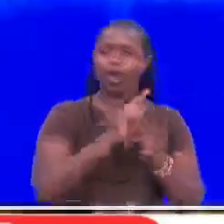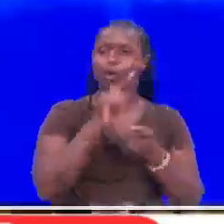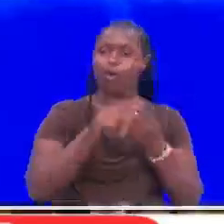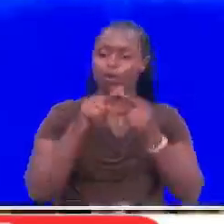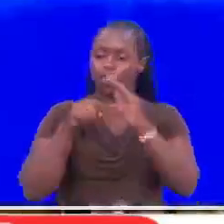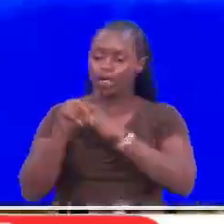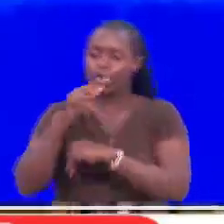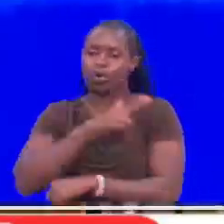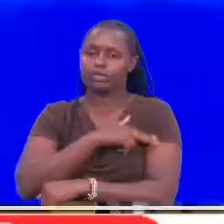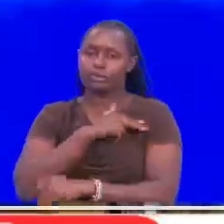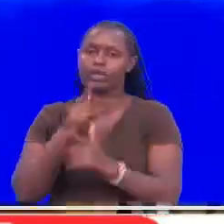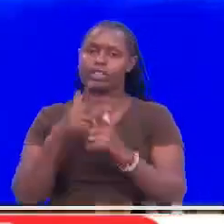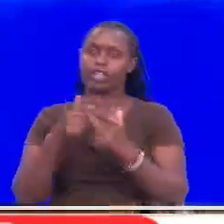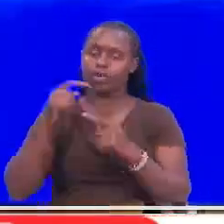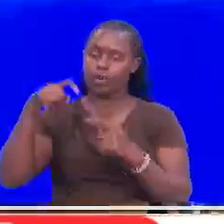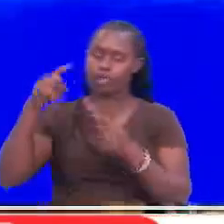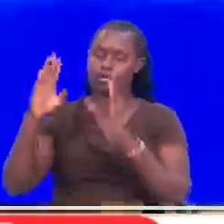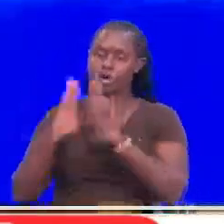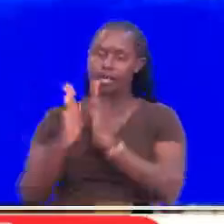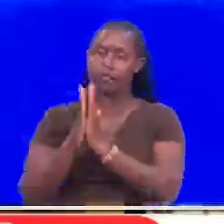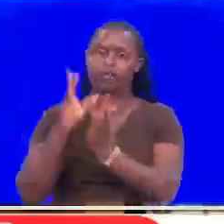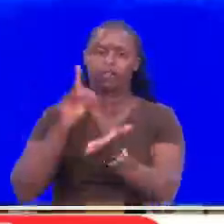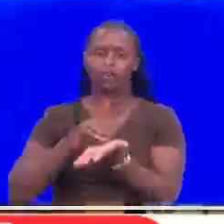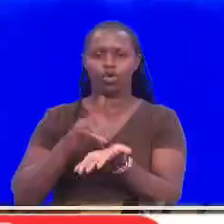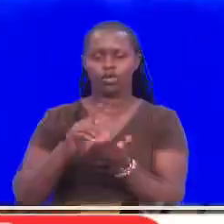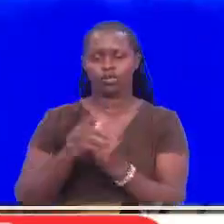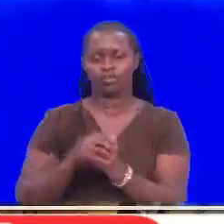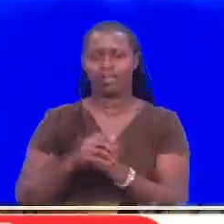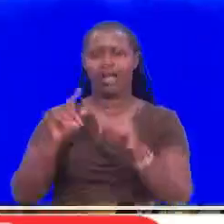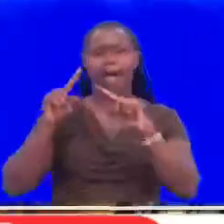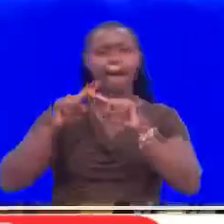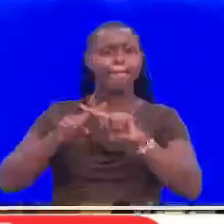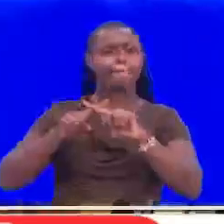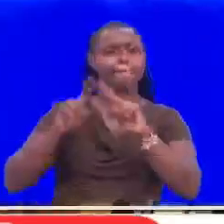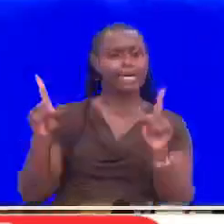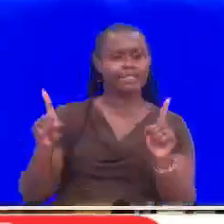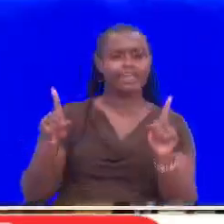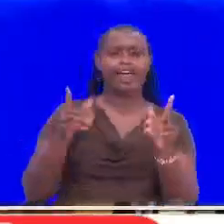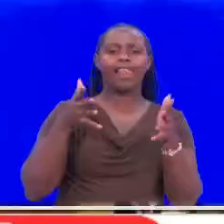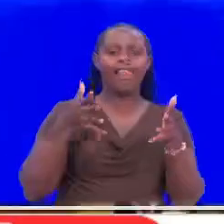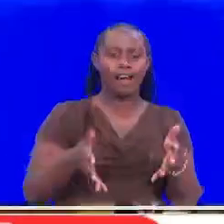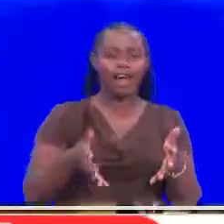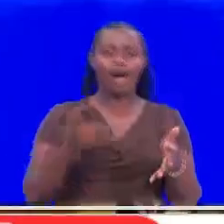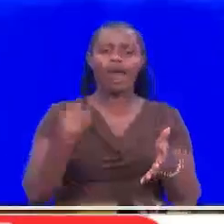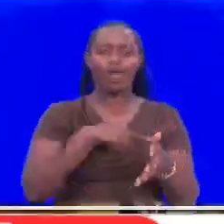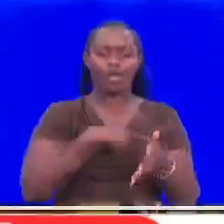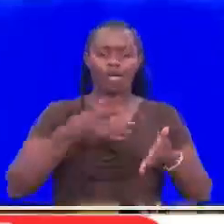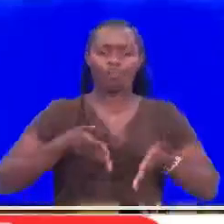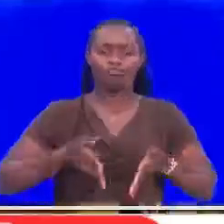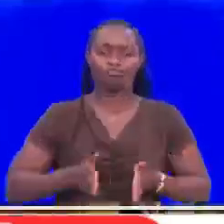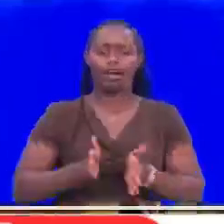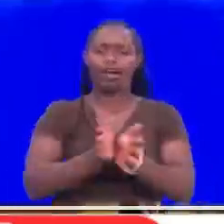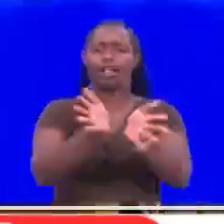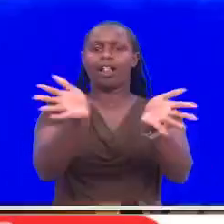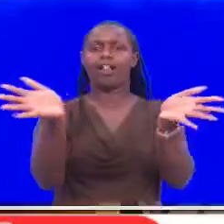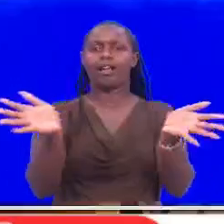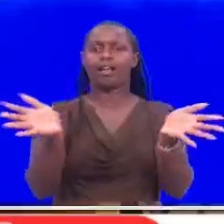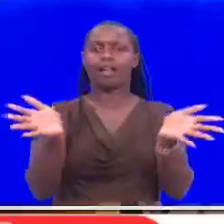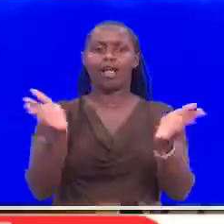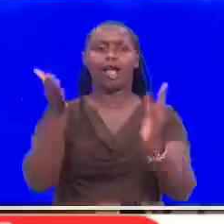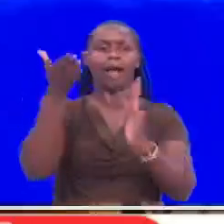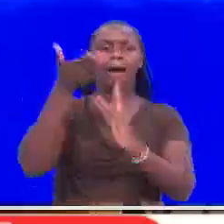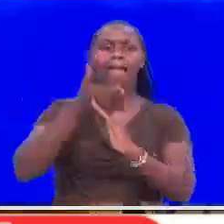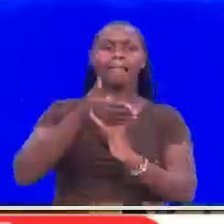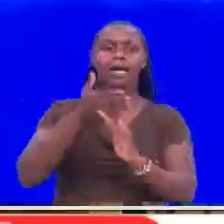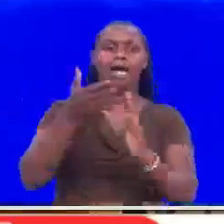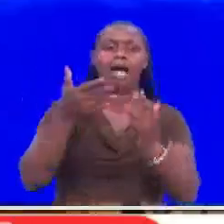dakitari, wodini. Lakini kuzaa mbele ya hadhira ni ya watoto wetu, ndani ya katikati ya Garsen, maana pale